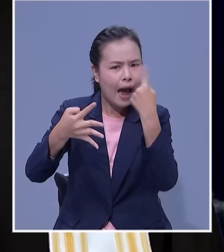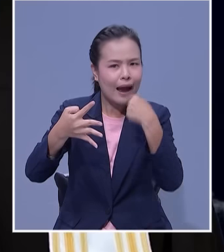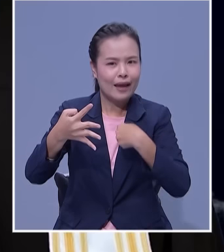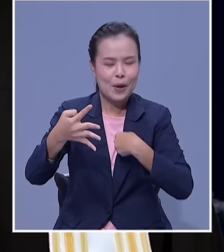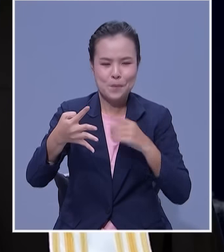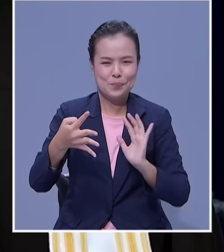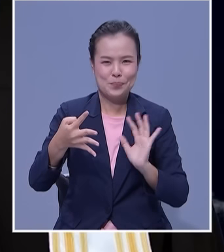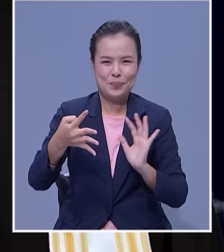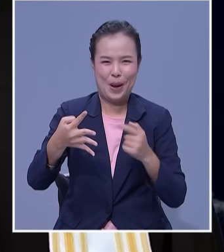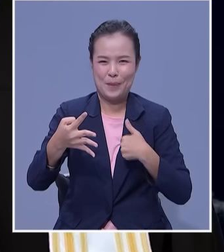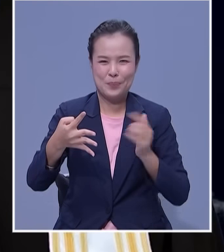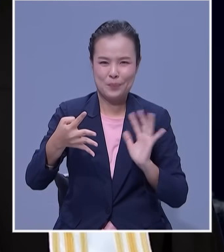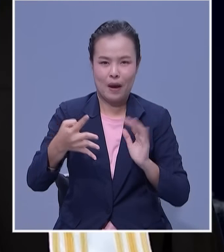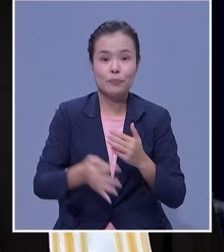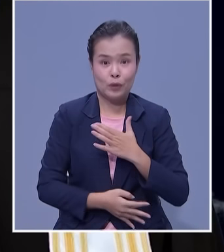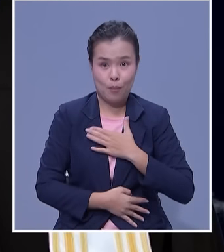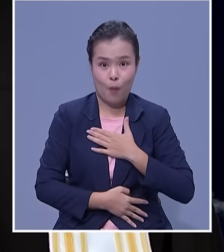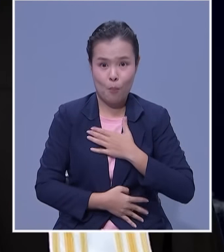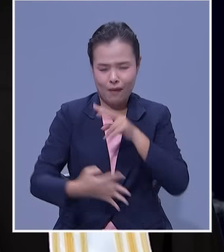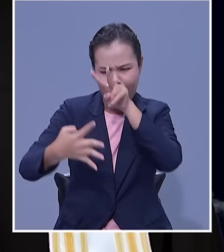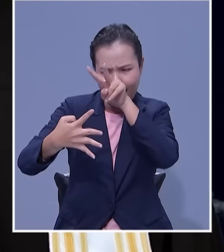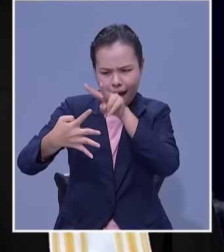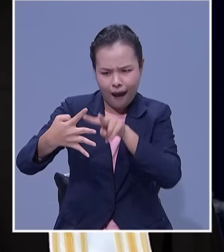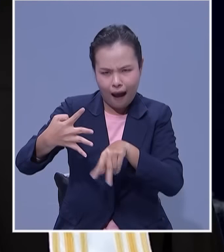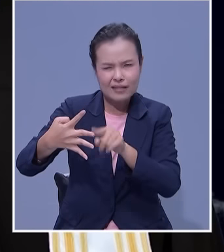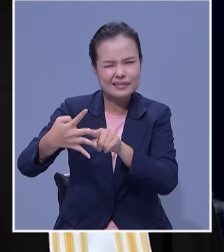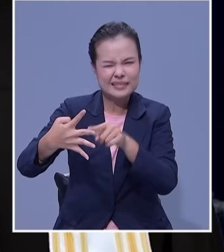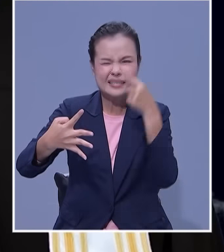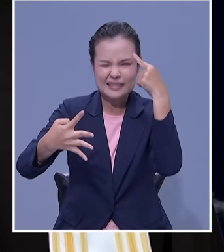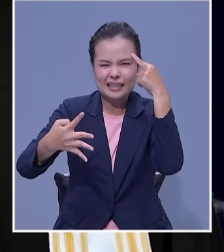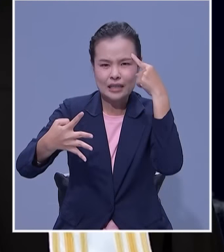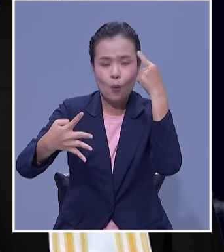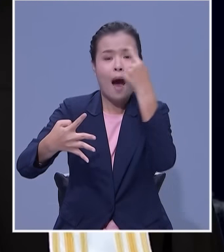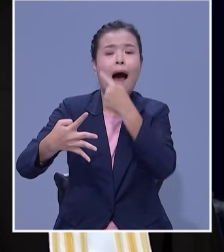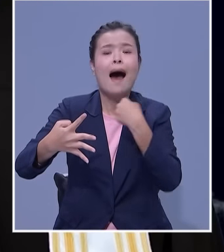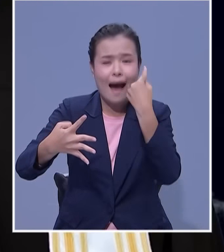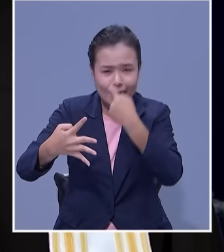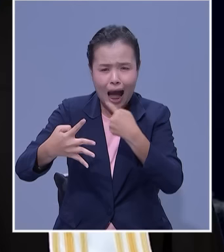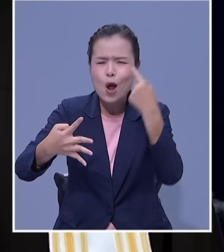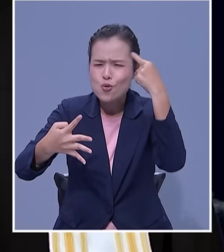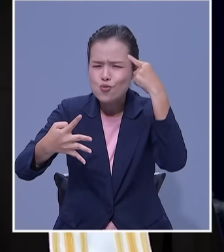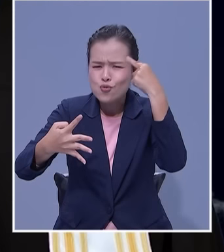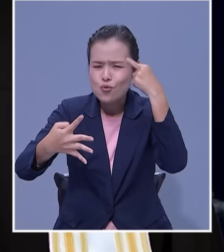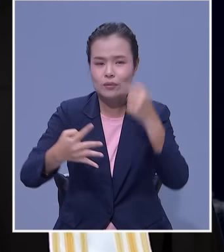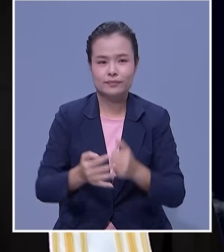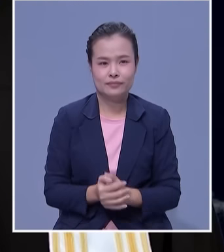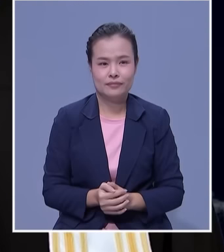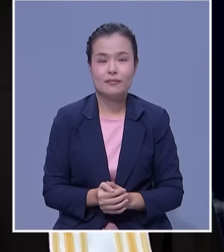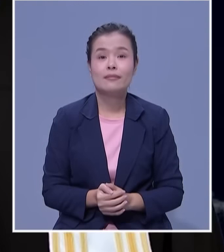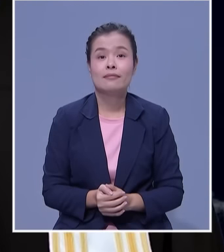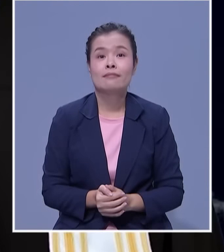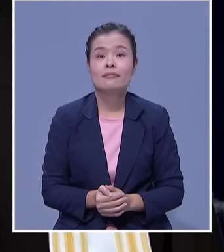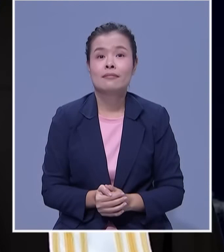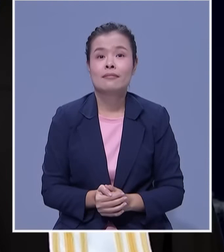สะดวกจับคู่ให้นะใช่เพราว่าเท่าที่ผมอ่านเนี่ยก็ก็ก็นึกนึกหน้าออกครับว่าหมายถึงใครอ่ะใช่มั้ยฮะแล้วอาจารย์เดชาพูด